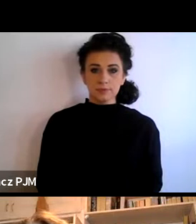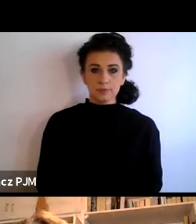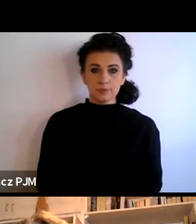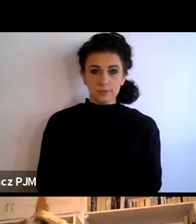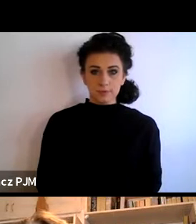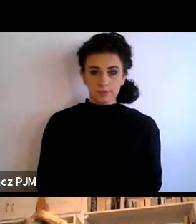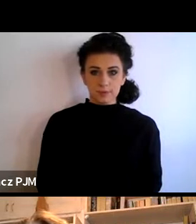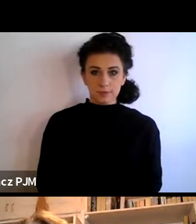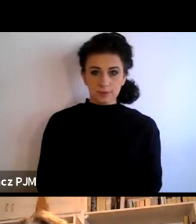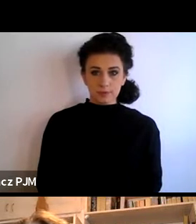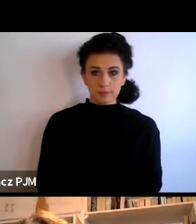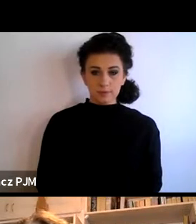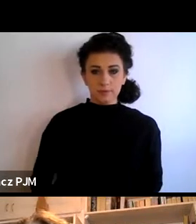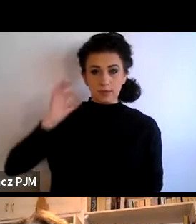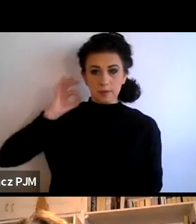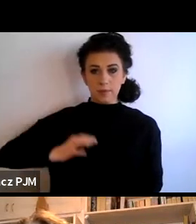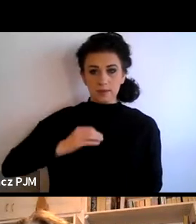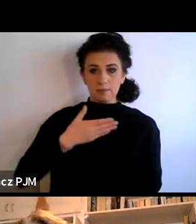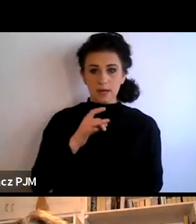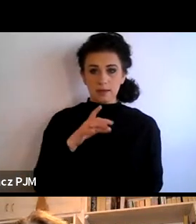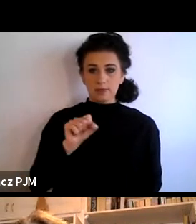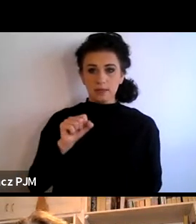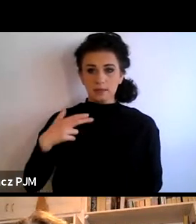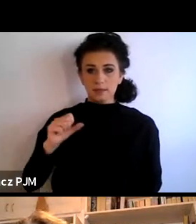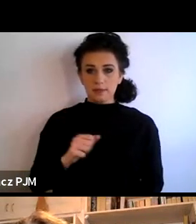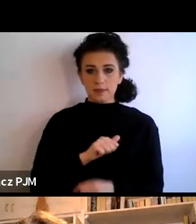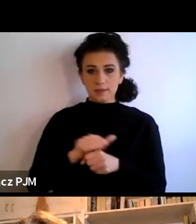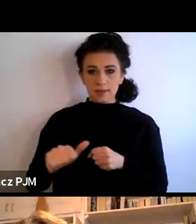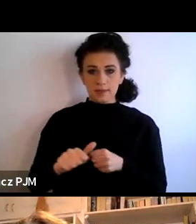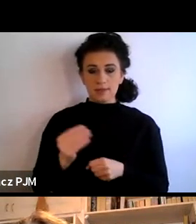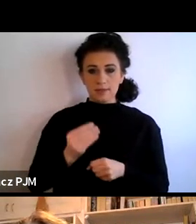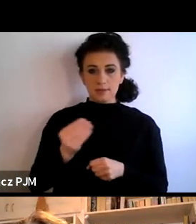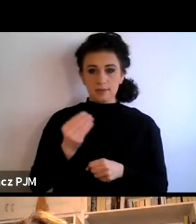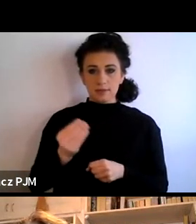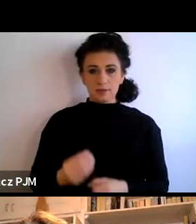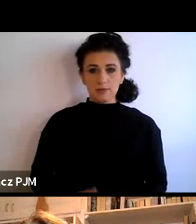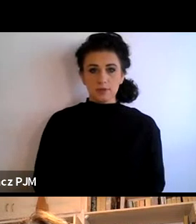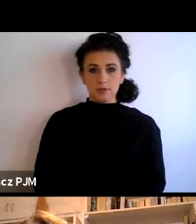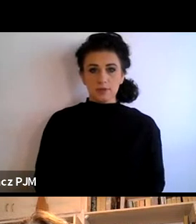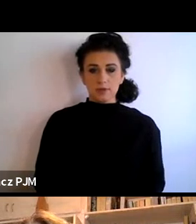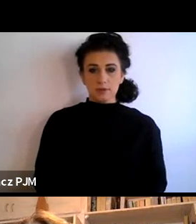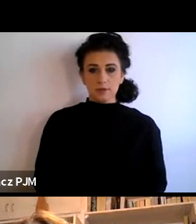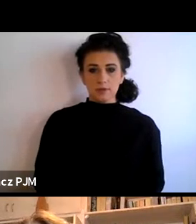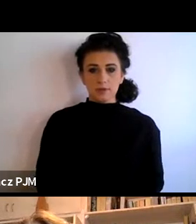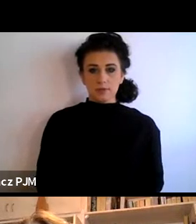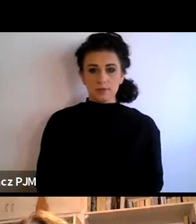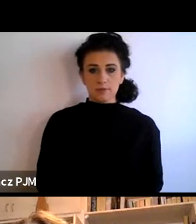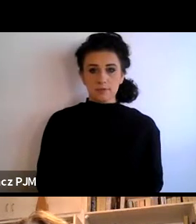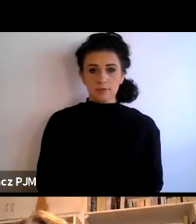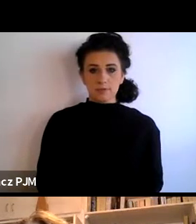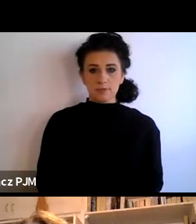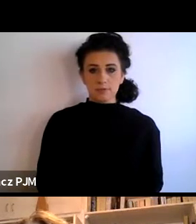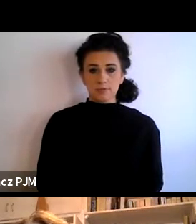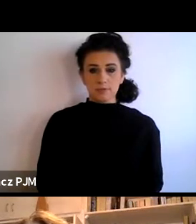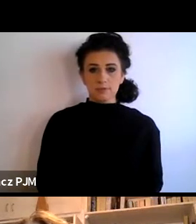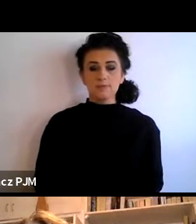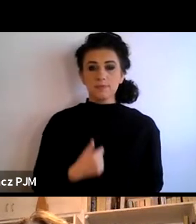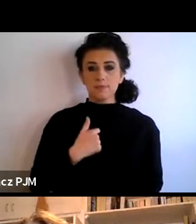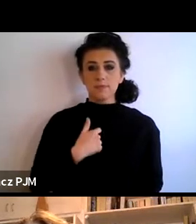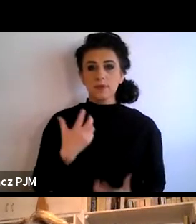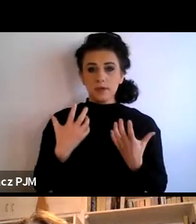Mamy jeszcze panią Magdalenę Kokot, chciałaby zabrać głos. Tak, ja tutaj się podzielę takimi